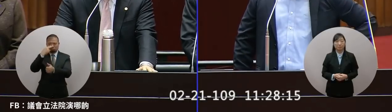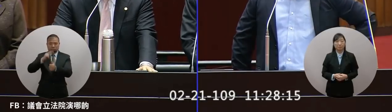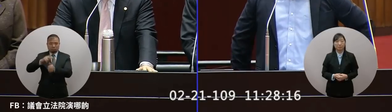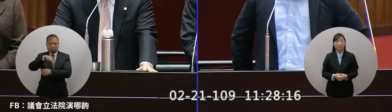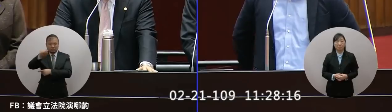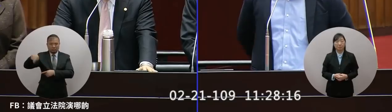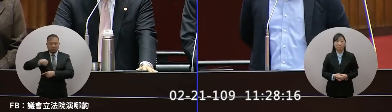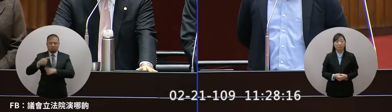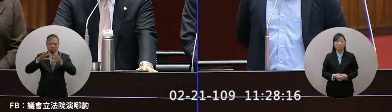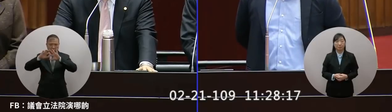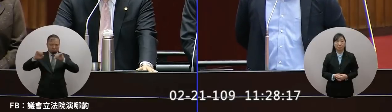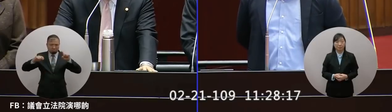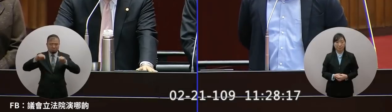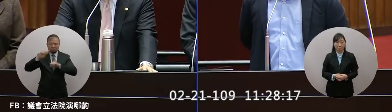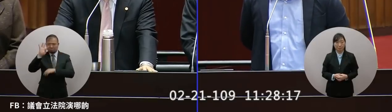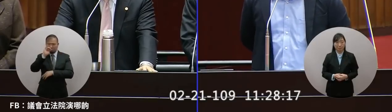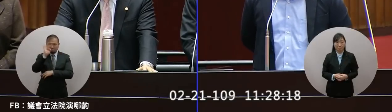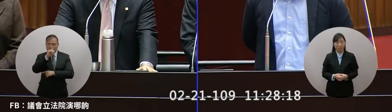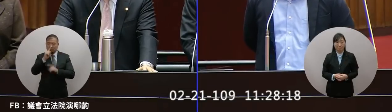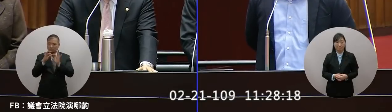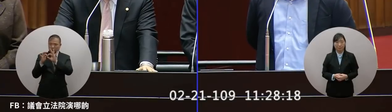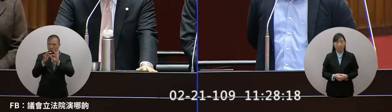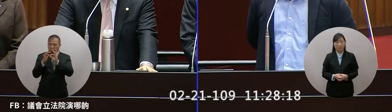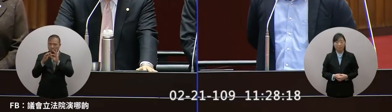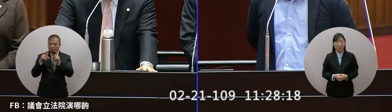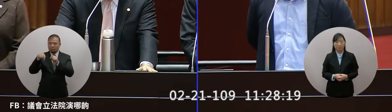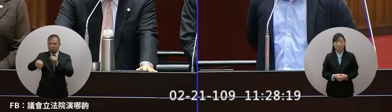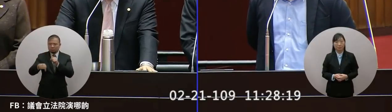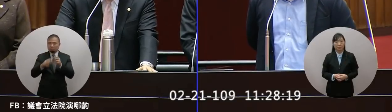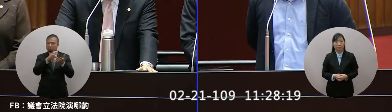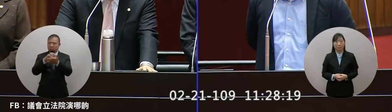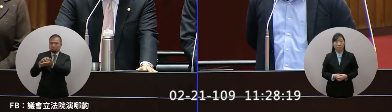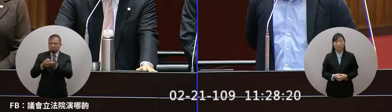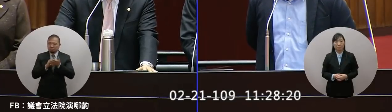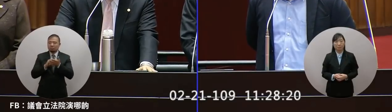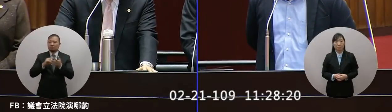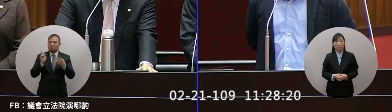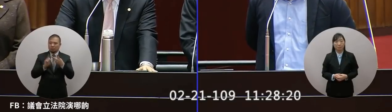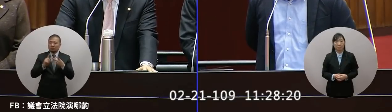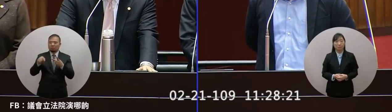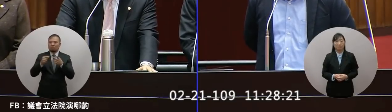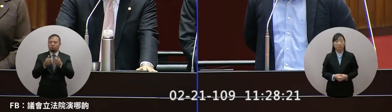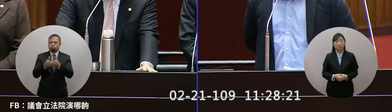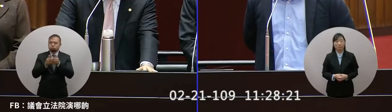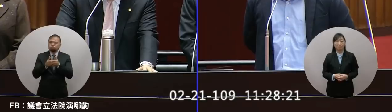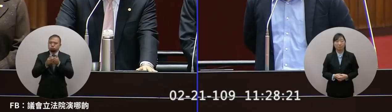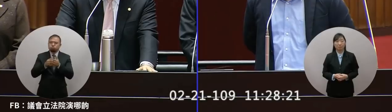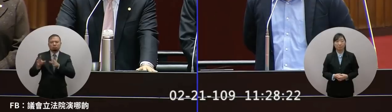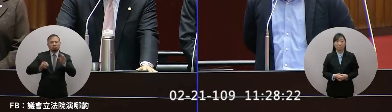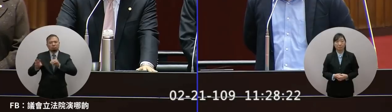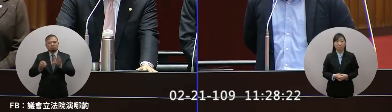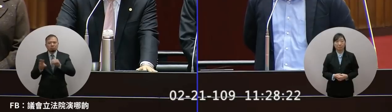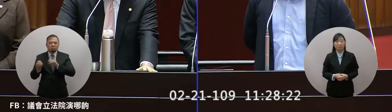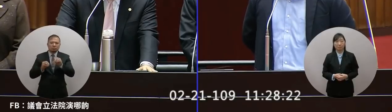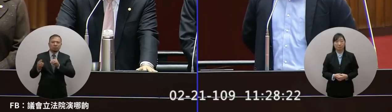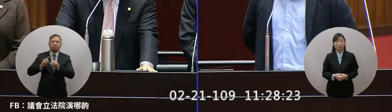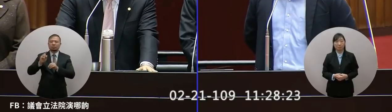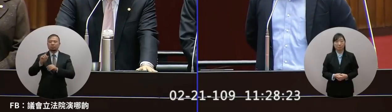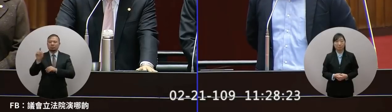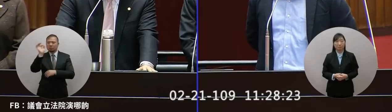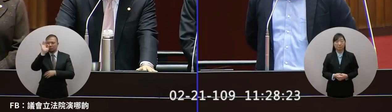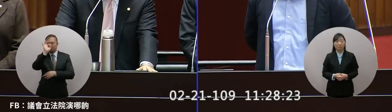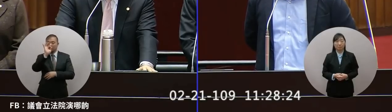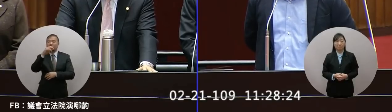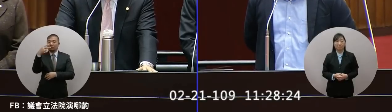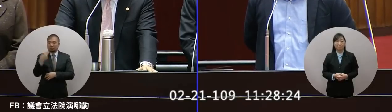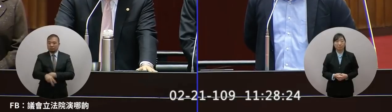追查的相关的线索或者必须要求到的资料。那另外我